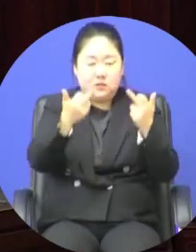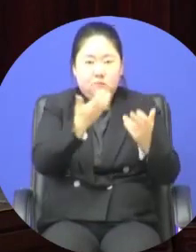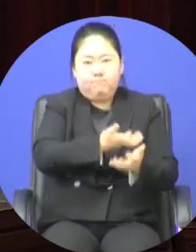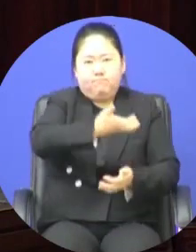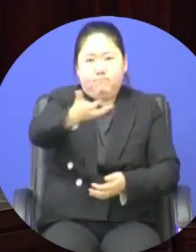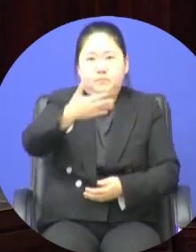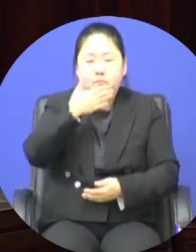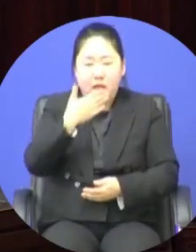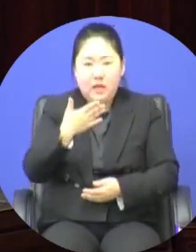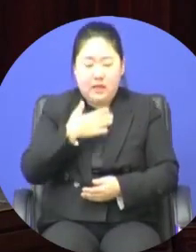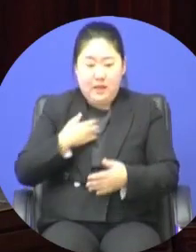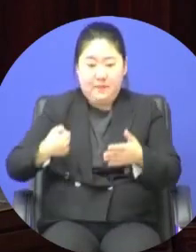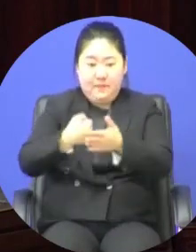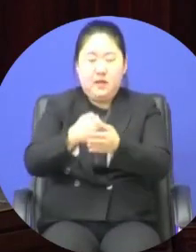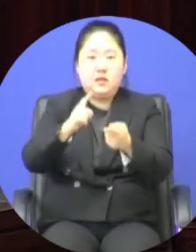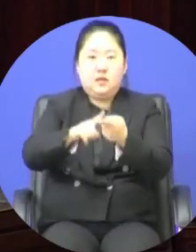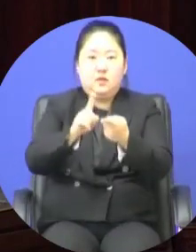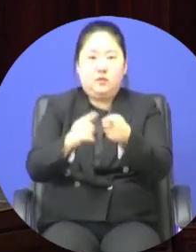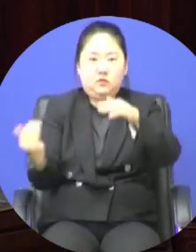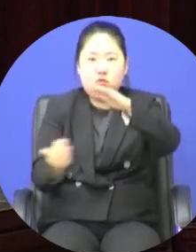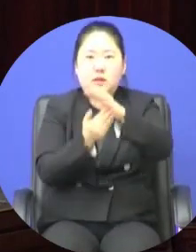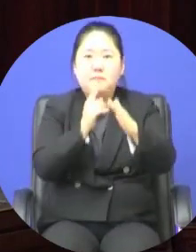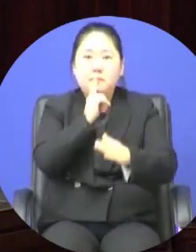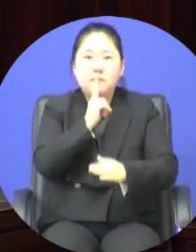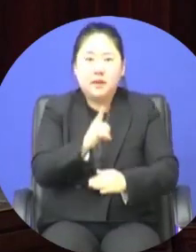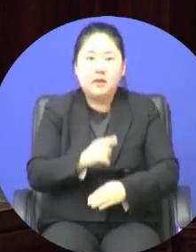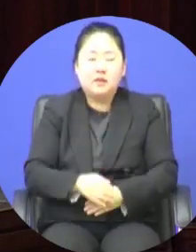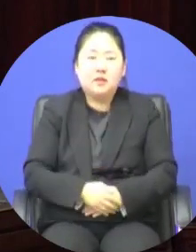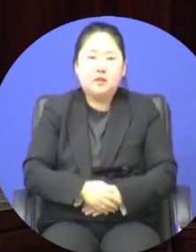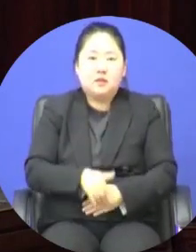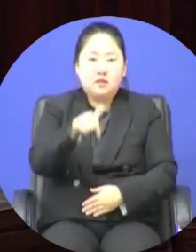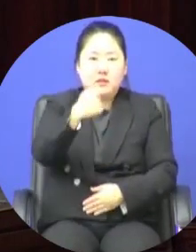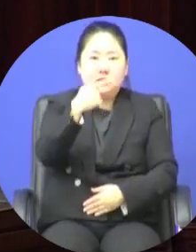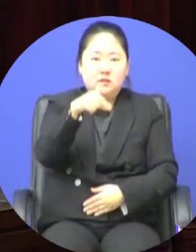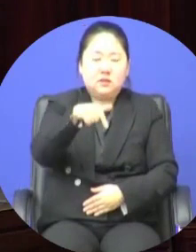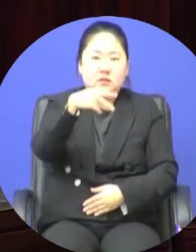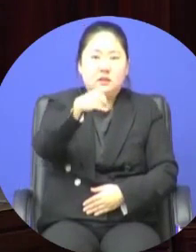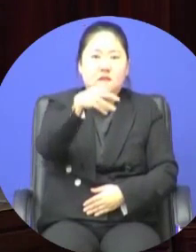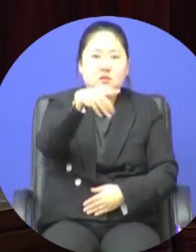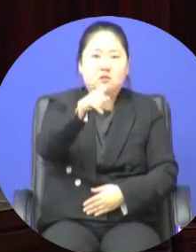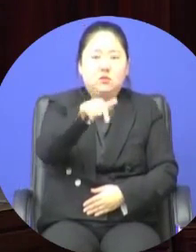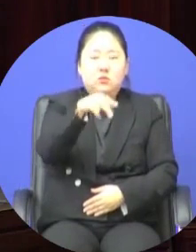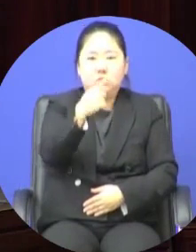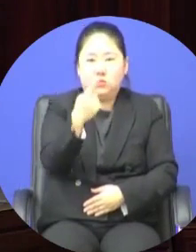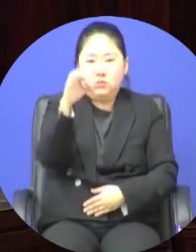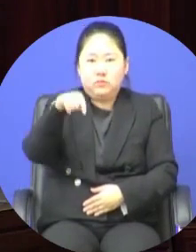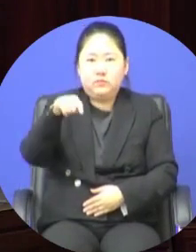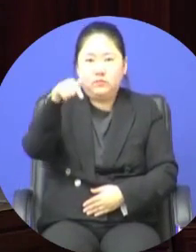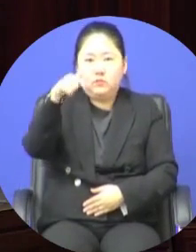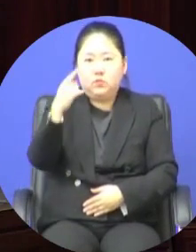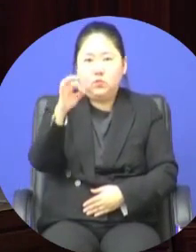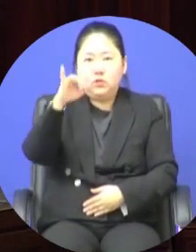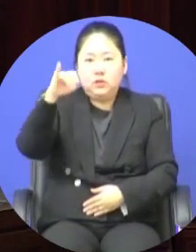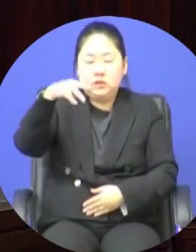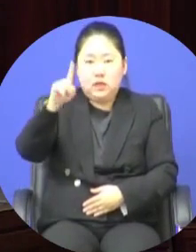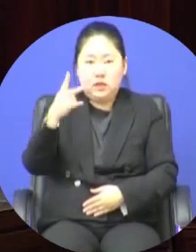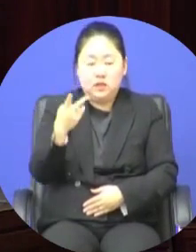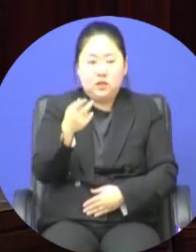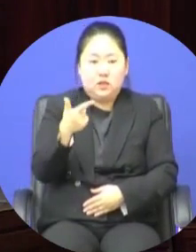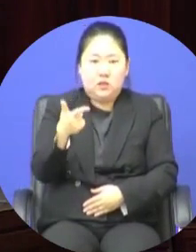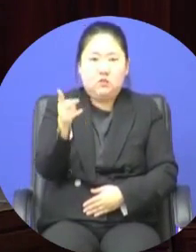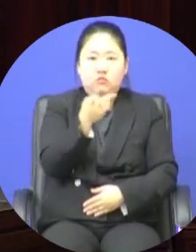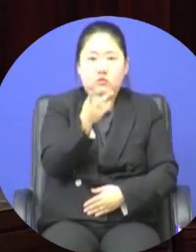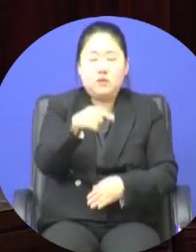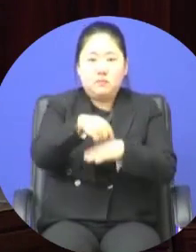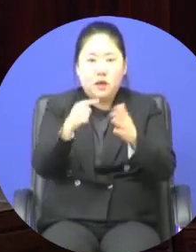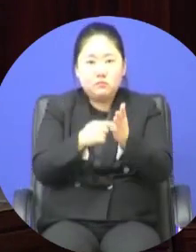뜻입니다. 2024년 안성시는 극세척도와 우공이산의 마음으로 한 걸음 한 걸음 힘차게 앞으로 나아갈